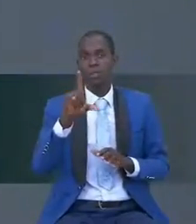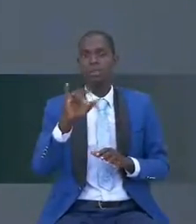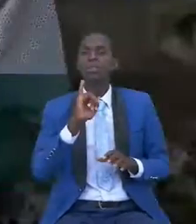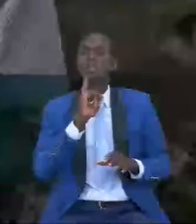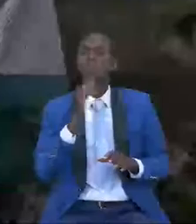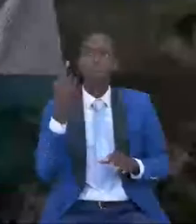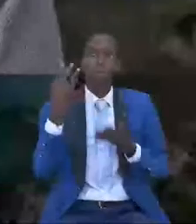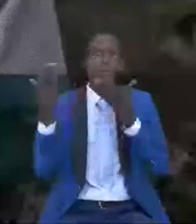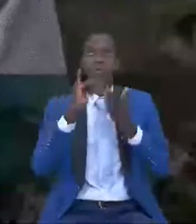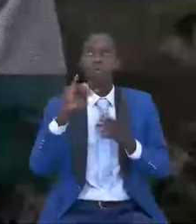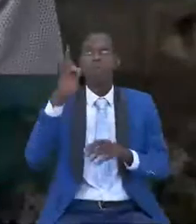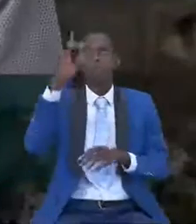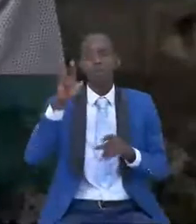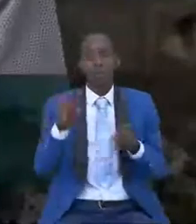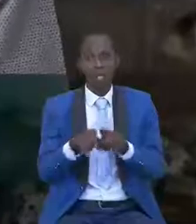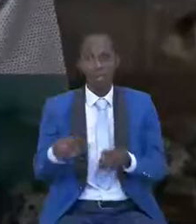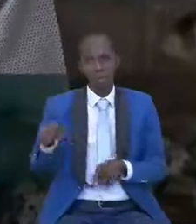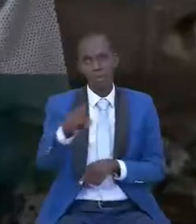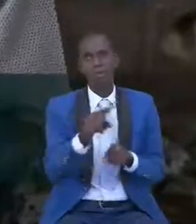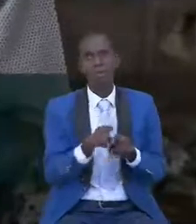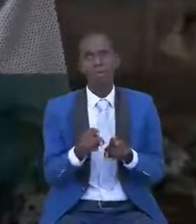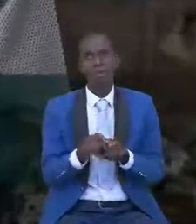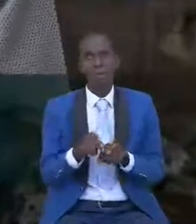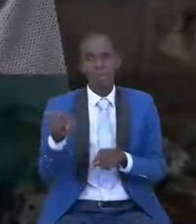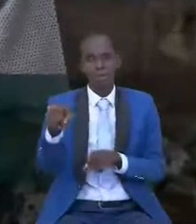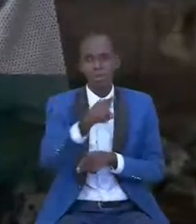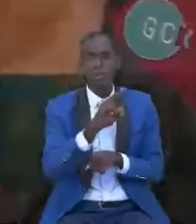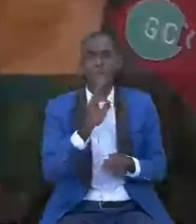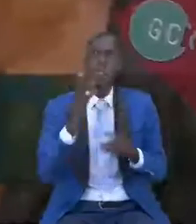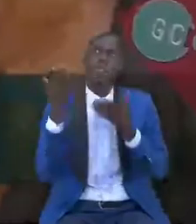Dieu. J'ai dit, comme toi, tu sers Dieu.